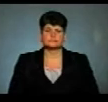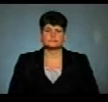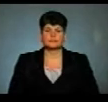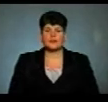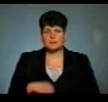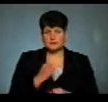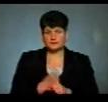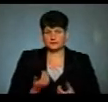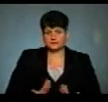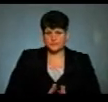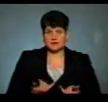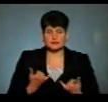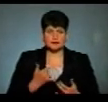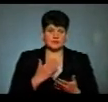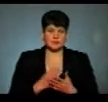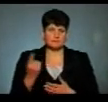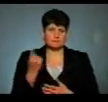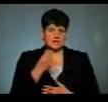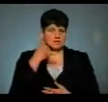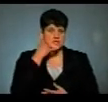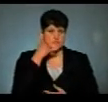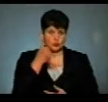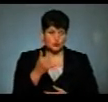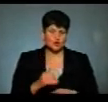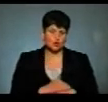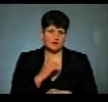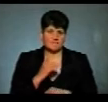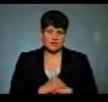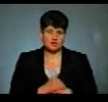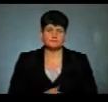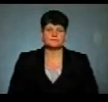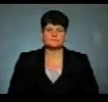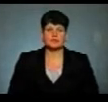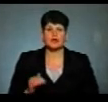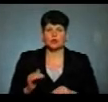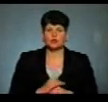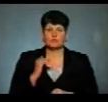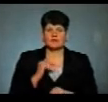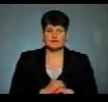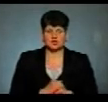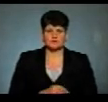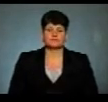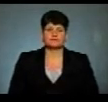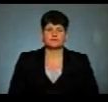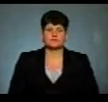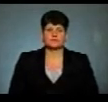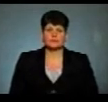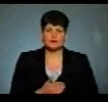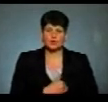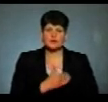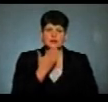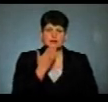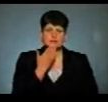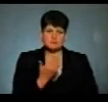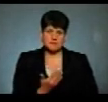Ми працюємо наживо, мені підказують, що у нас є перший телефонний дзвіночок. Доброго вечора. Доброго вечора. Хотіла